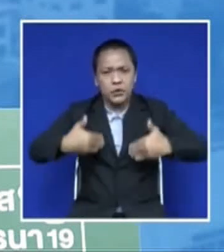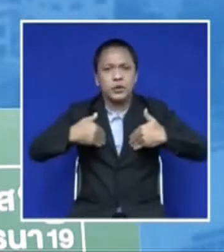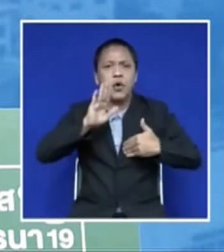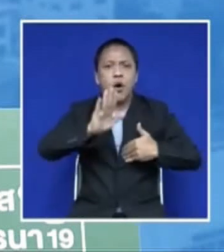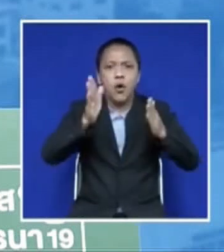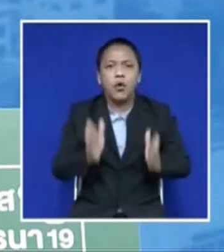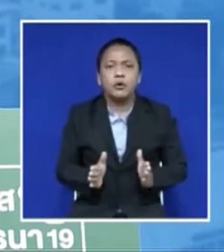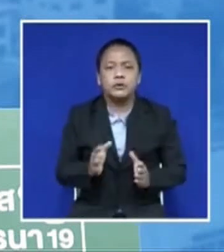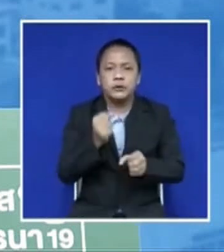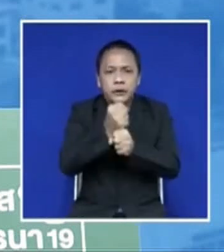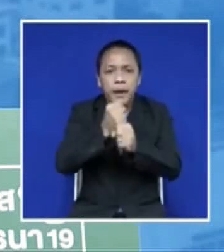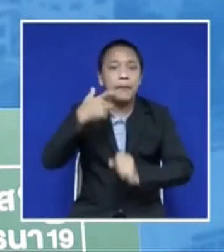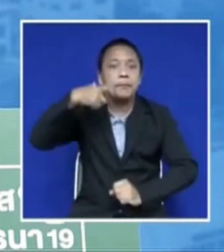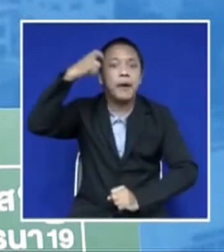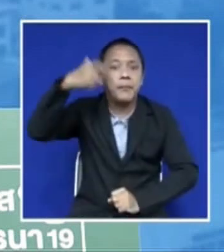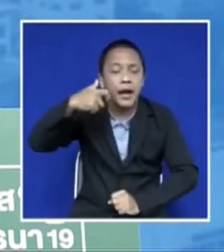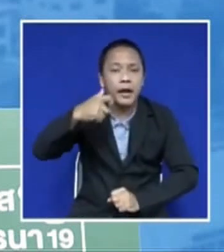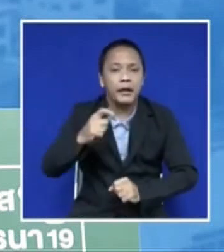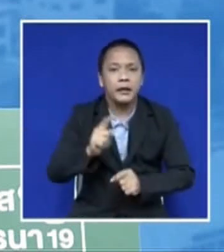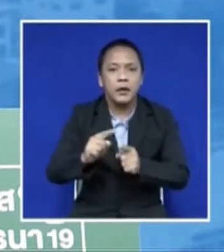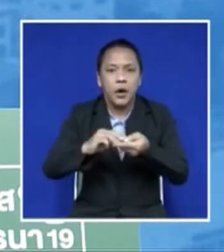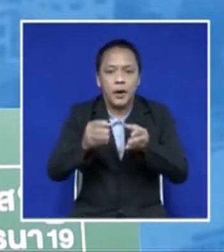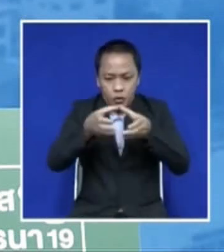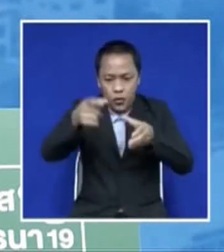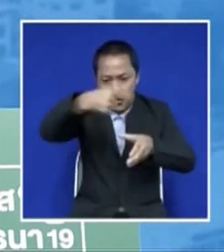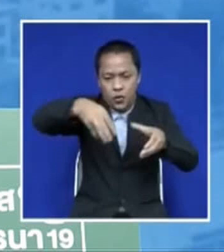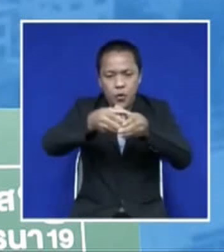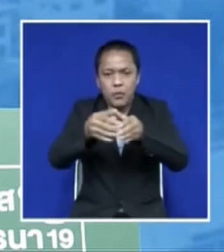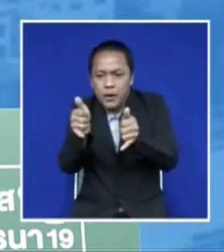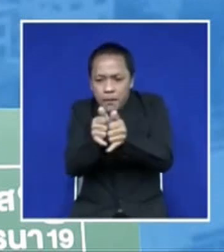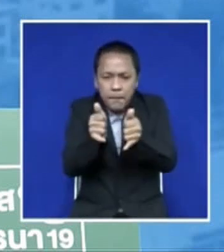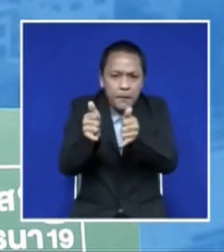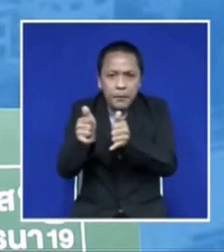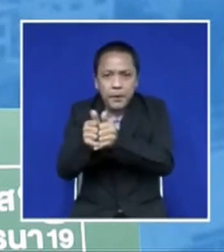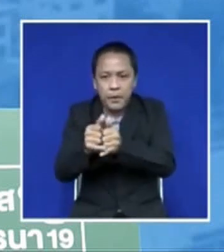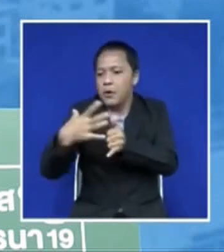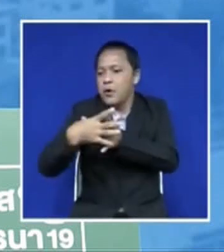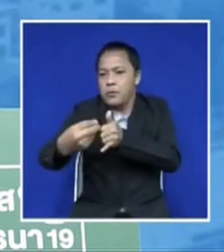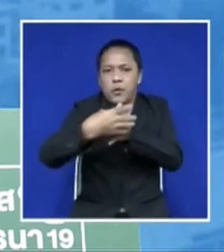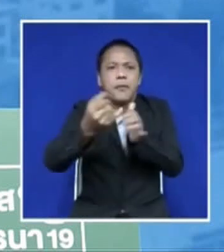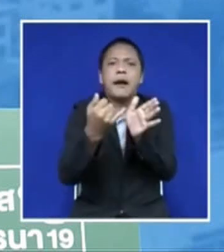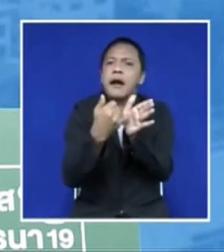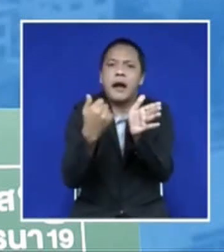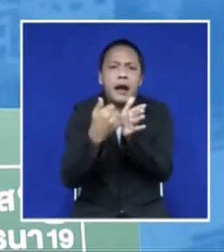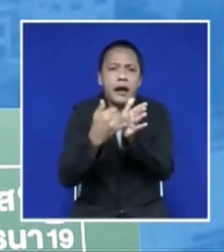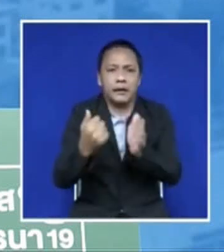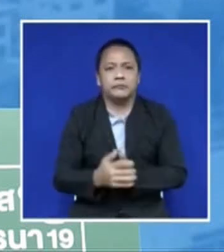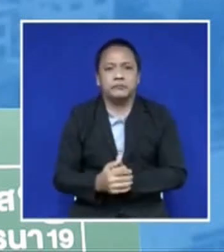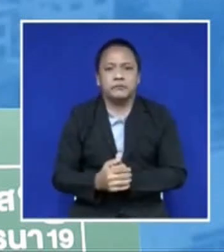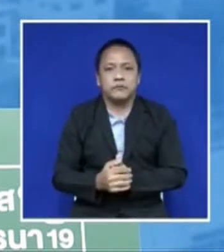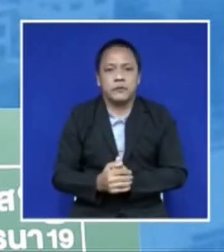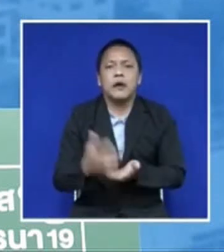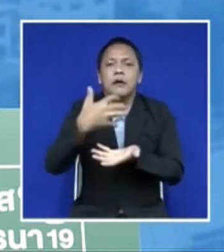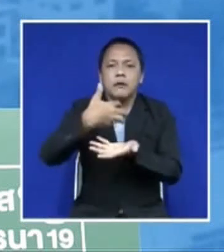กลุ่มเสี่ยงทั้งหมดทั้งที่สุดสาครเองแล้วก็จังหวัดที่มีการเดินทางออกไป 2เฝ้าระวังโดยตรวจผู้ป่วยปอดอักเสบทุก